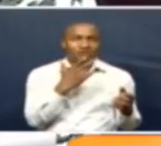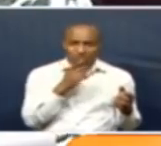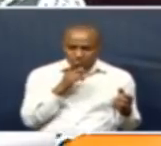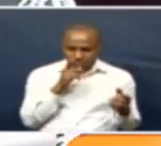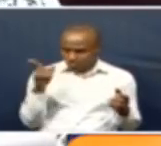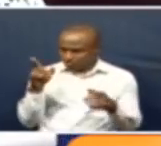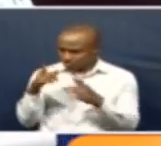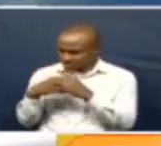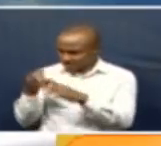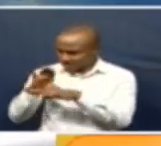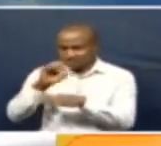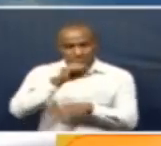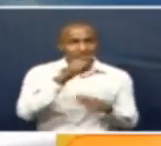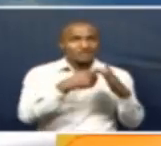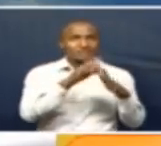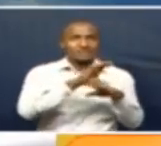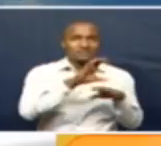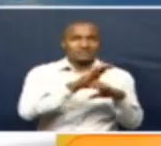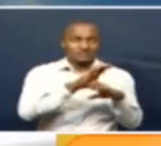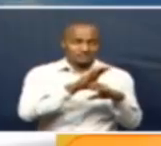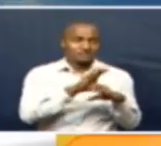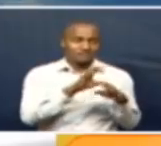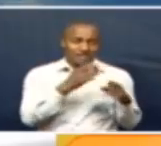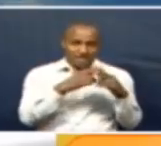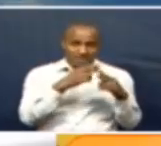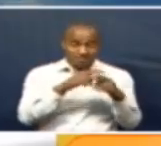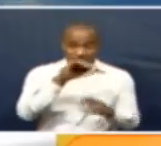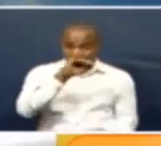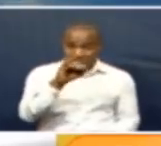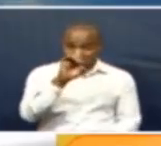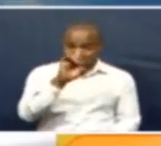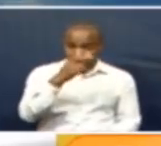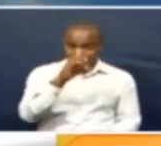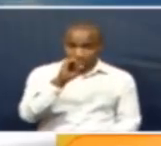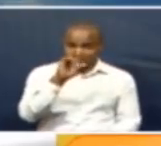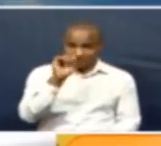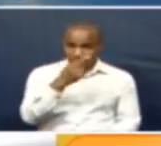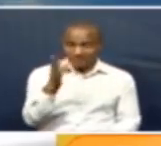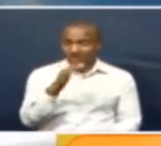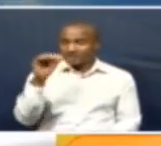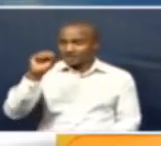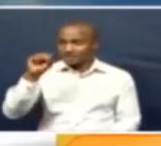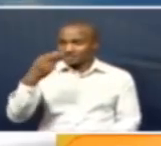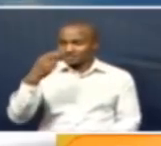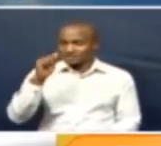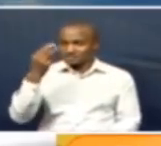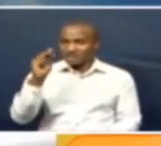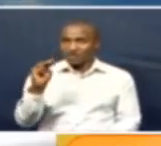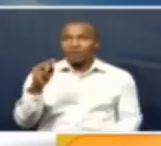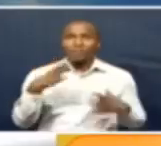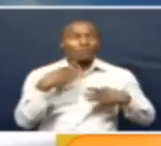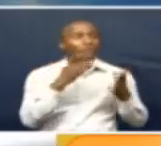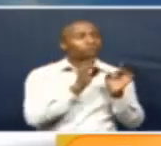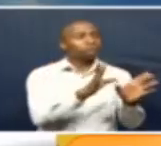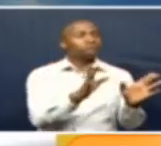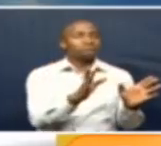umeanzisha kanisa? Niko na kanisa, inaitwa Jehovah Shalom Ministry. Na sana sana, mimi undiri na wale watu rejected. Hata marriage.